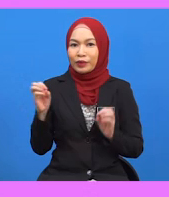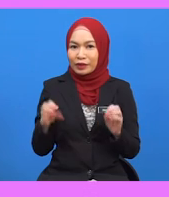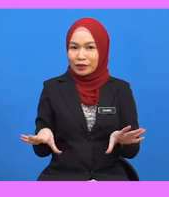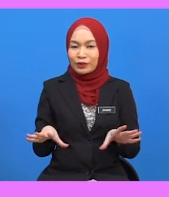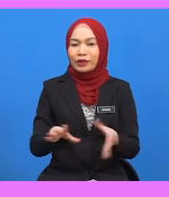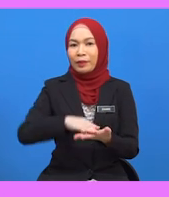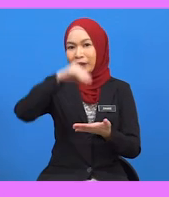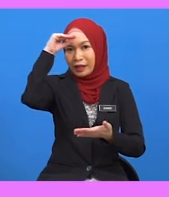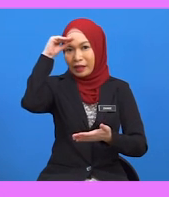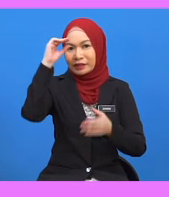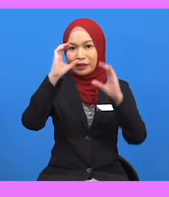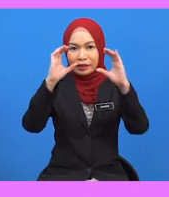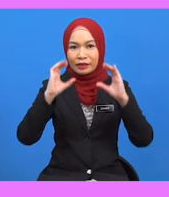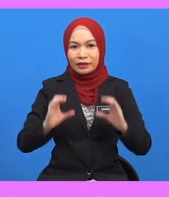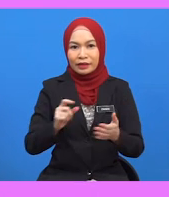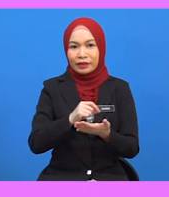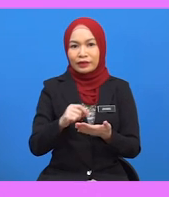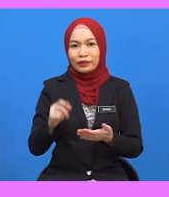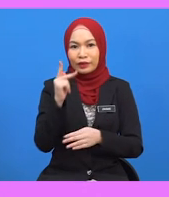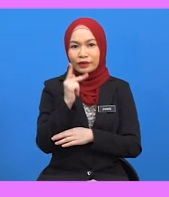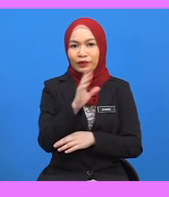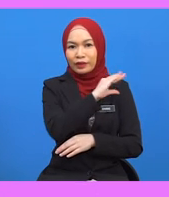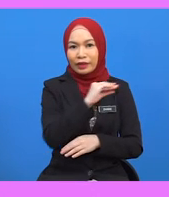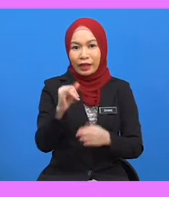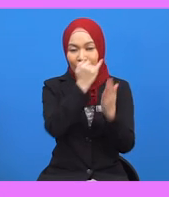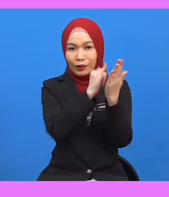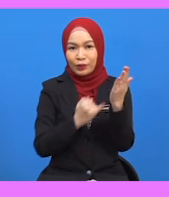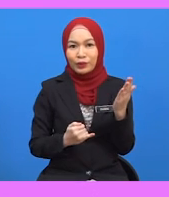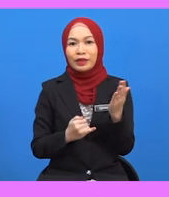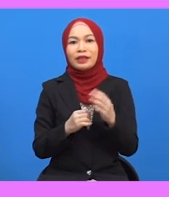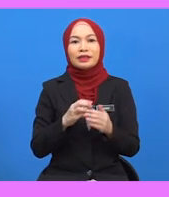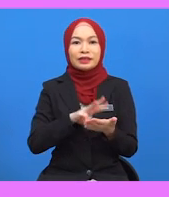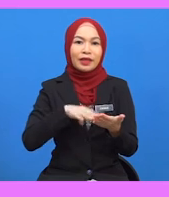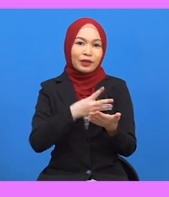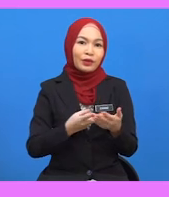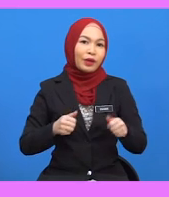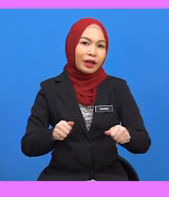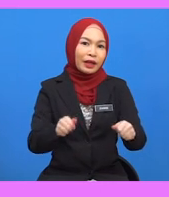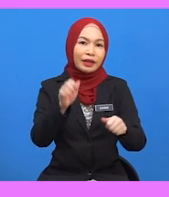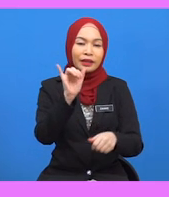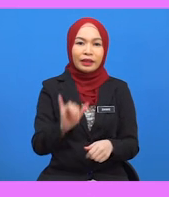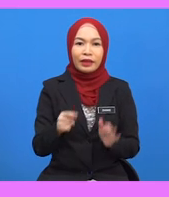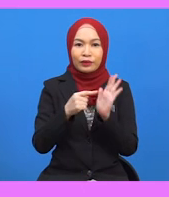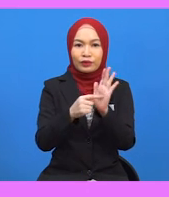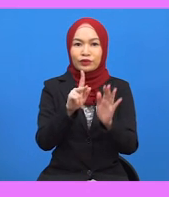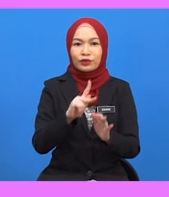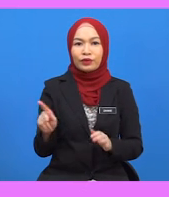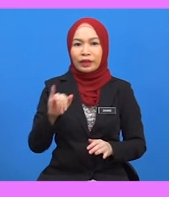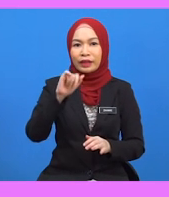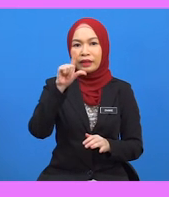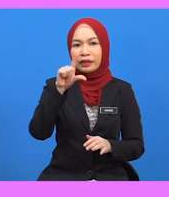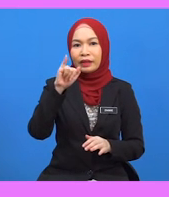mempelajari kaedah menulis sudoku dan melukis carta alir yang menunjukkan linear